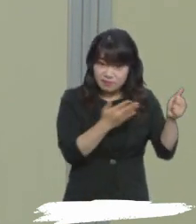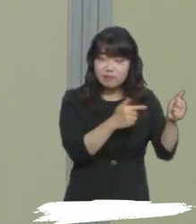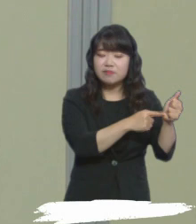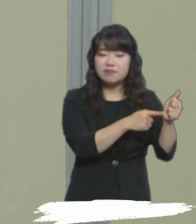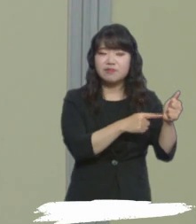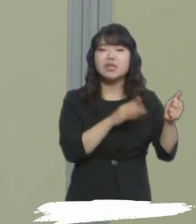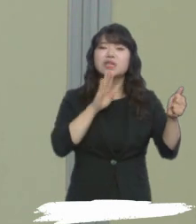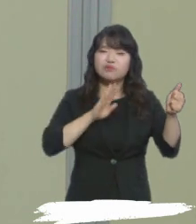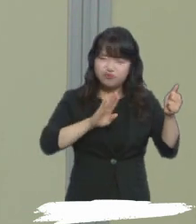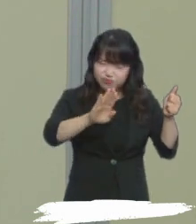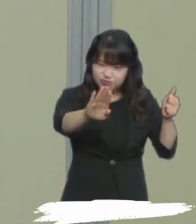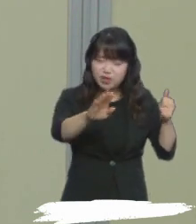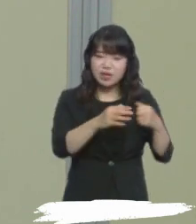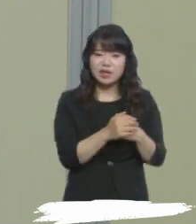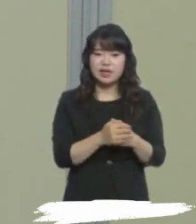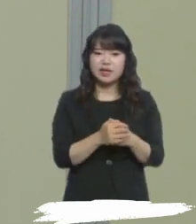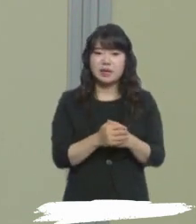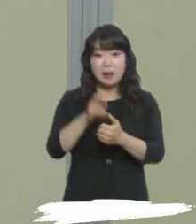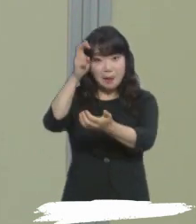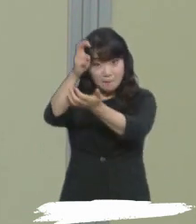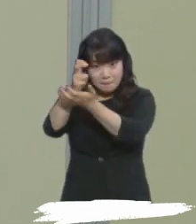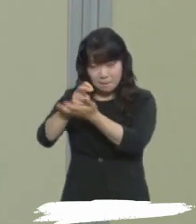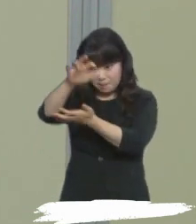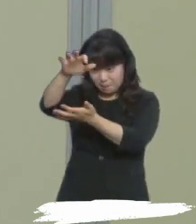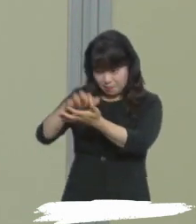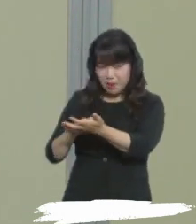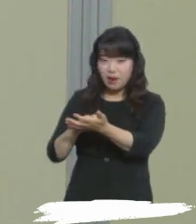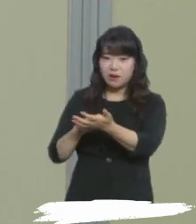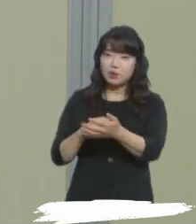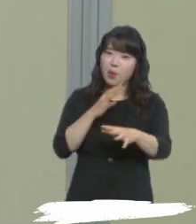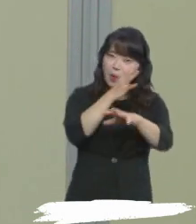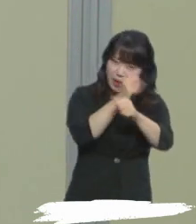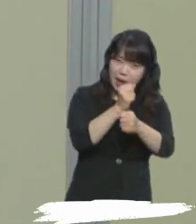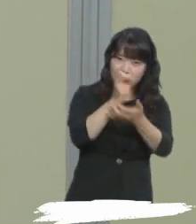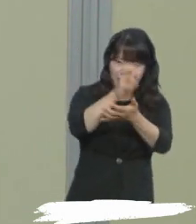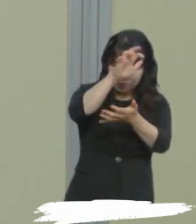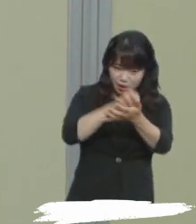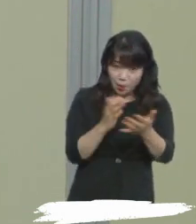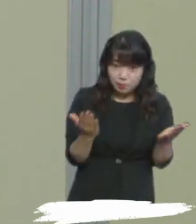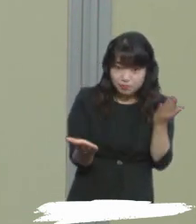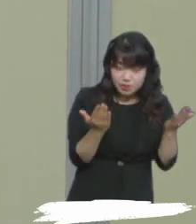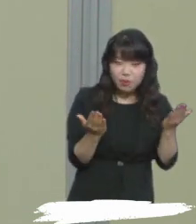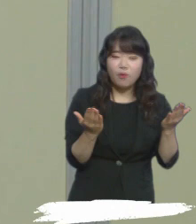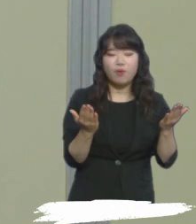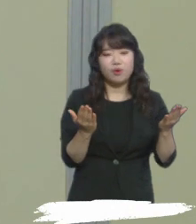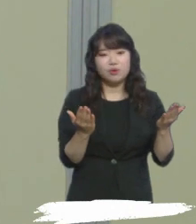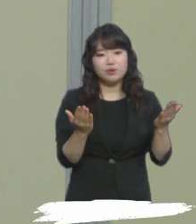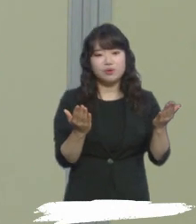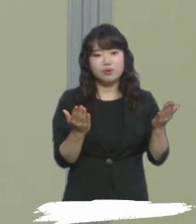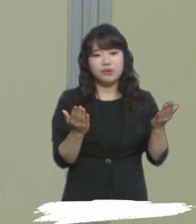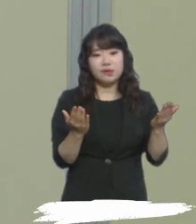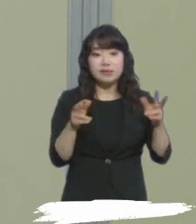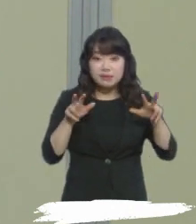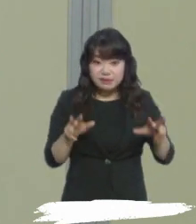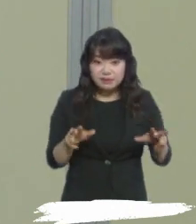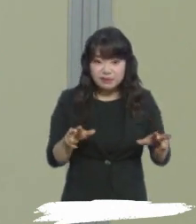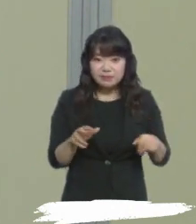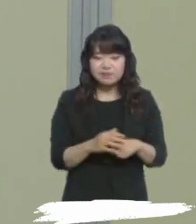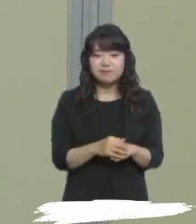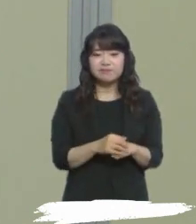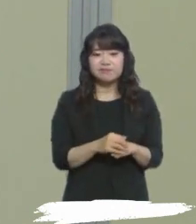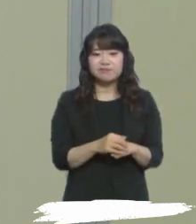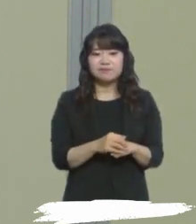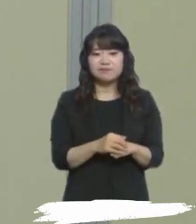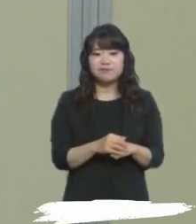이후에 어떠한 그 법리적인 부분이나 계약법에 의해서 그런 부분들을 지금은